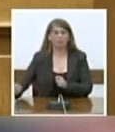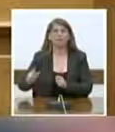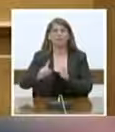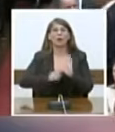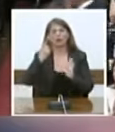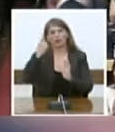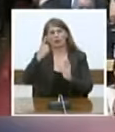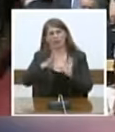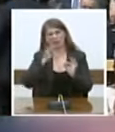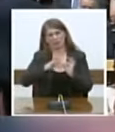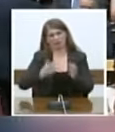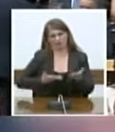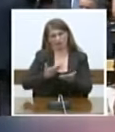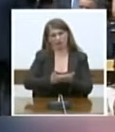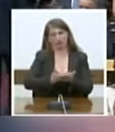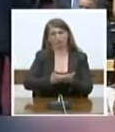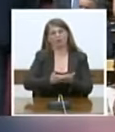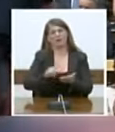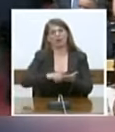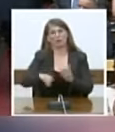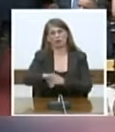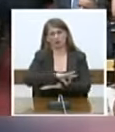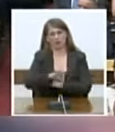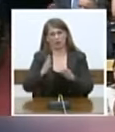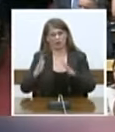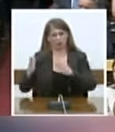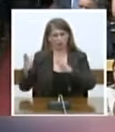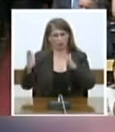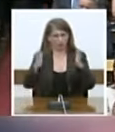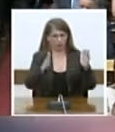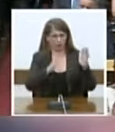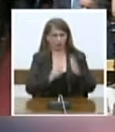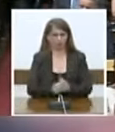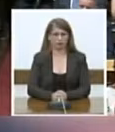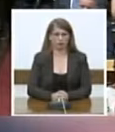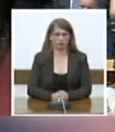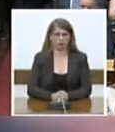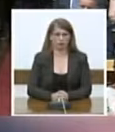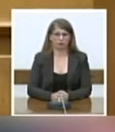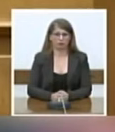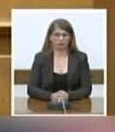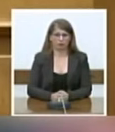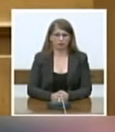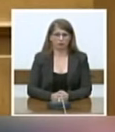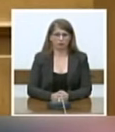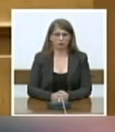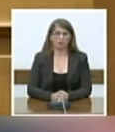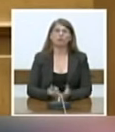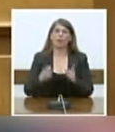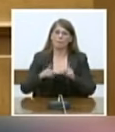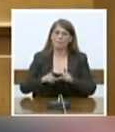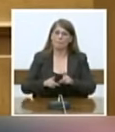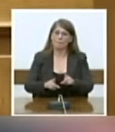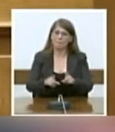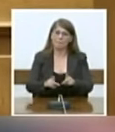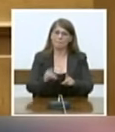στους συνταξιούχους, συνεχίζεται η εφάπαξ ενίσχυση με προσωπική διαφορά με επίδομα 200 έως 300 ευρώ. Επίσης, όσοι συνταξιούχοι θέλουν να εργάζονται δεν θα βλέπουν τη σύνταξή τους